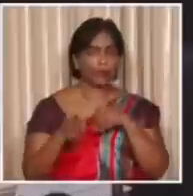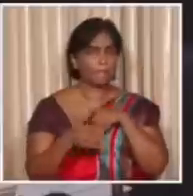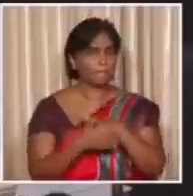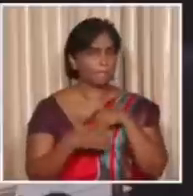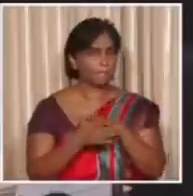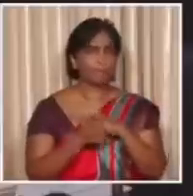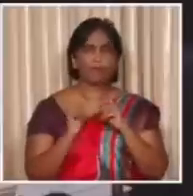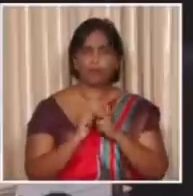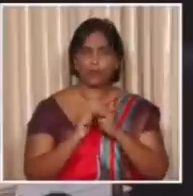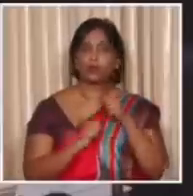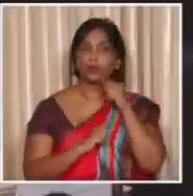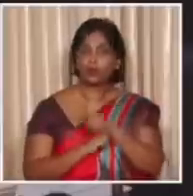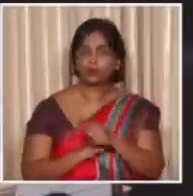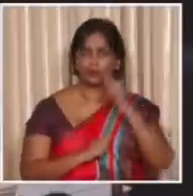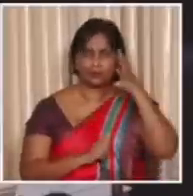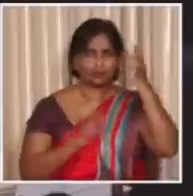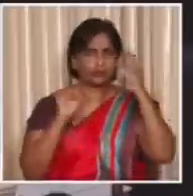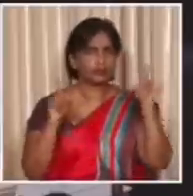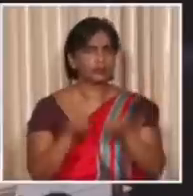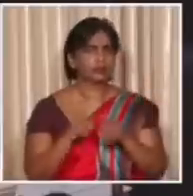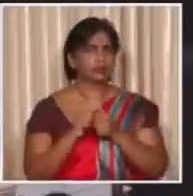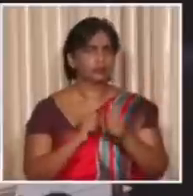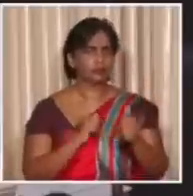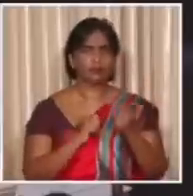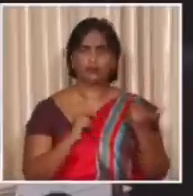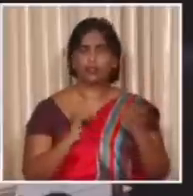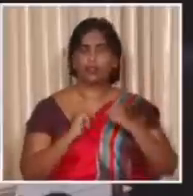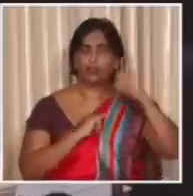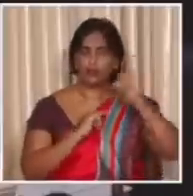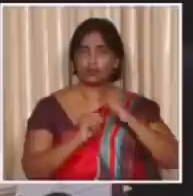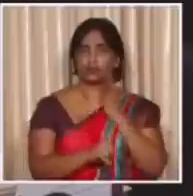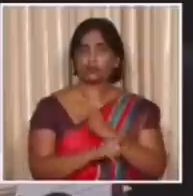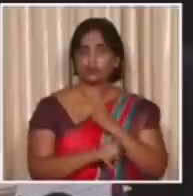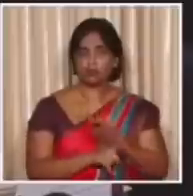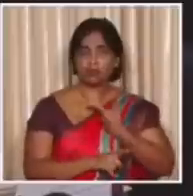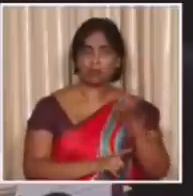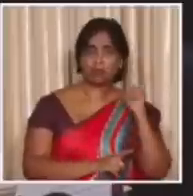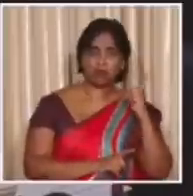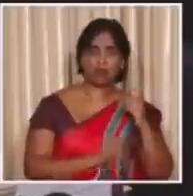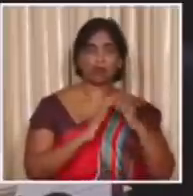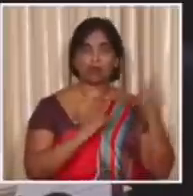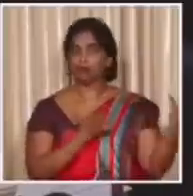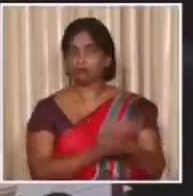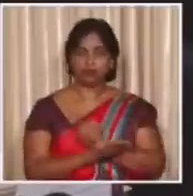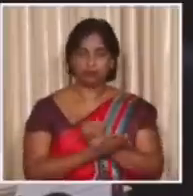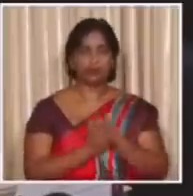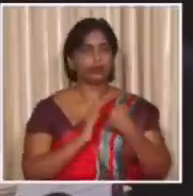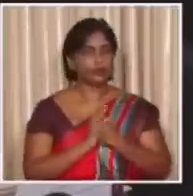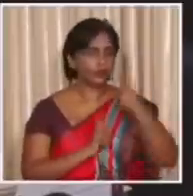හරහා එතුමාගේ උමතු හැසිරීම විශ්වවිද්‍යාල ආචාර්යවරුන්ට එතුමා තර්ජනය කරනවා දීපල පවර ගන්නවා කියලා. ගරු